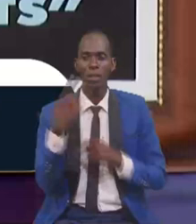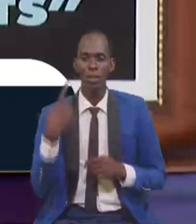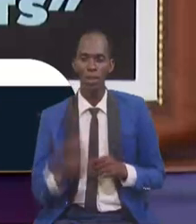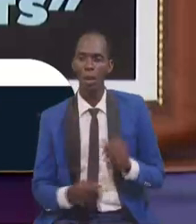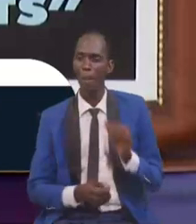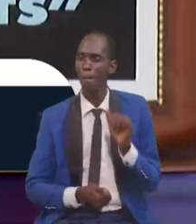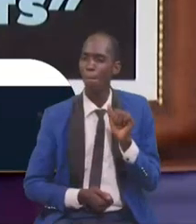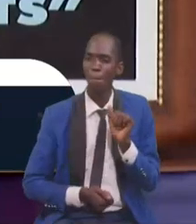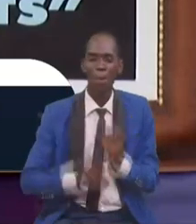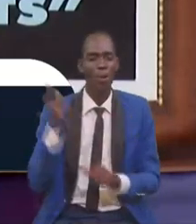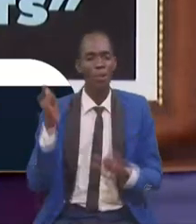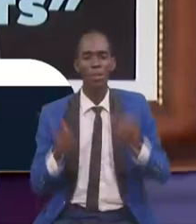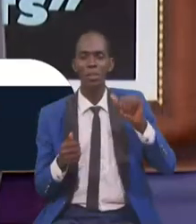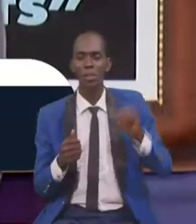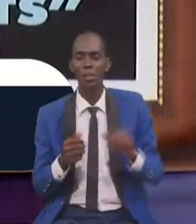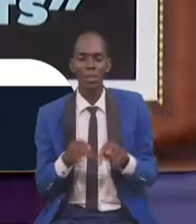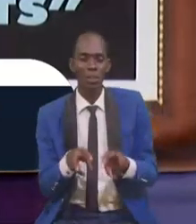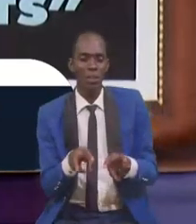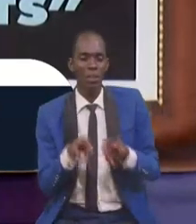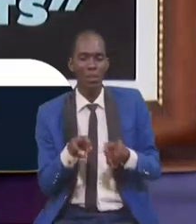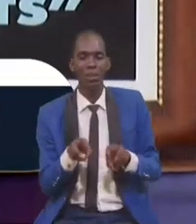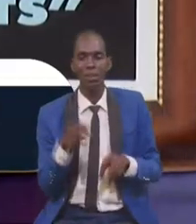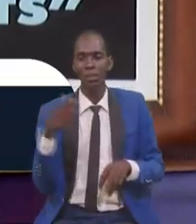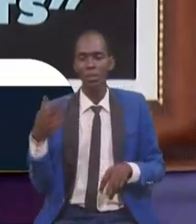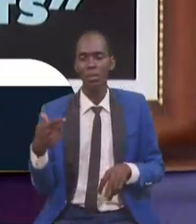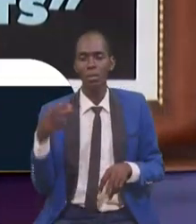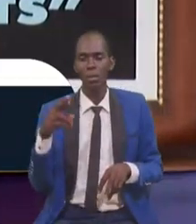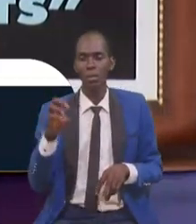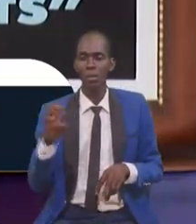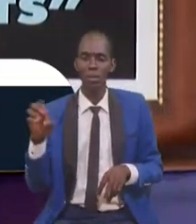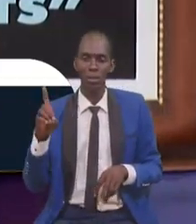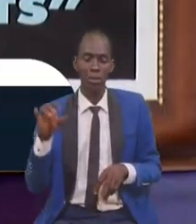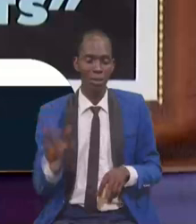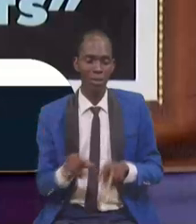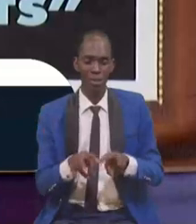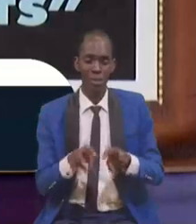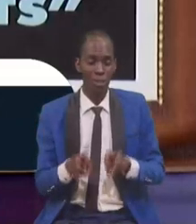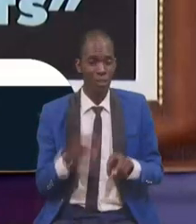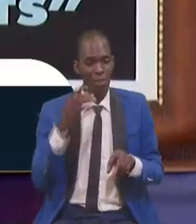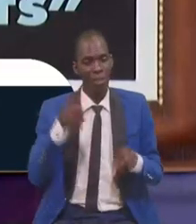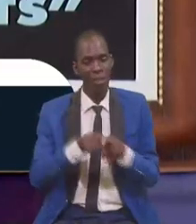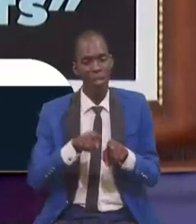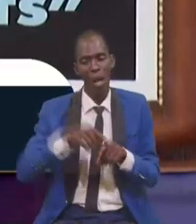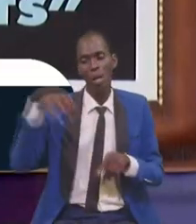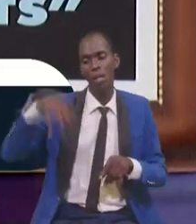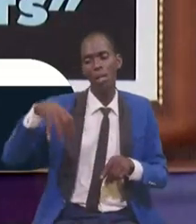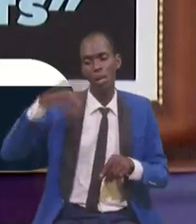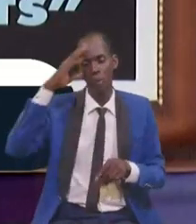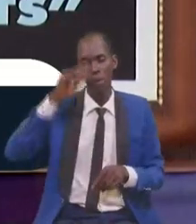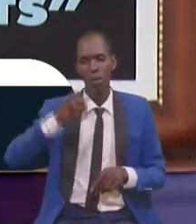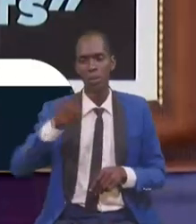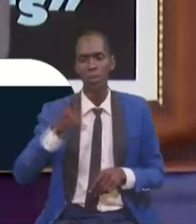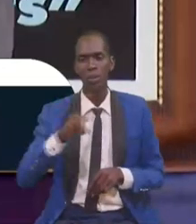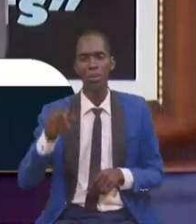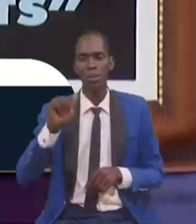transformé l'homme le plus avare des hommes. Zachée était avare,